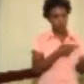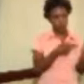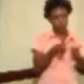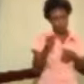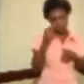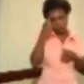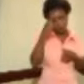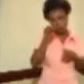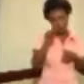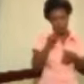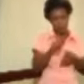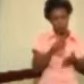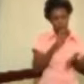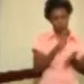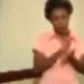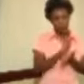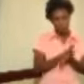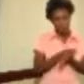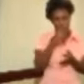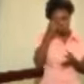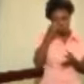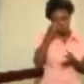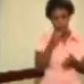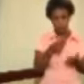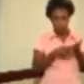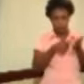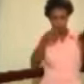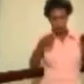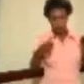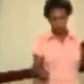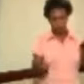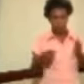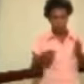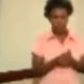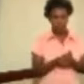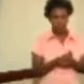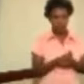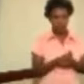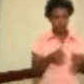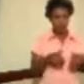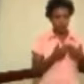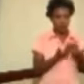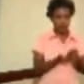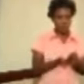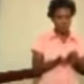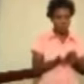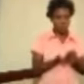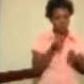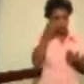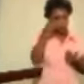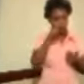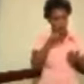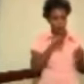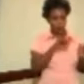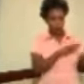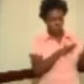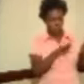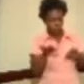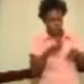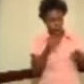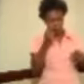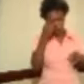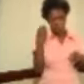yo pas aussi cher que yo yekounia, parce que pi gros problème nan, c'est l'accès à internet et l'accès à ces technologies,